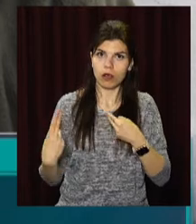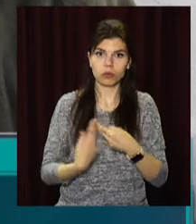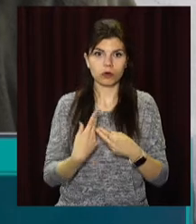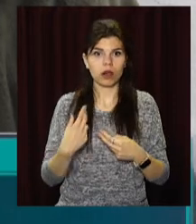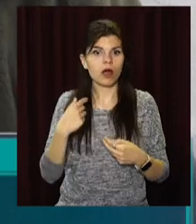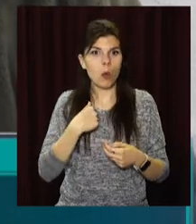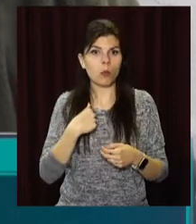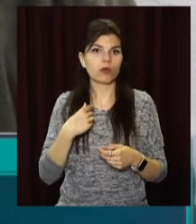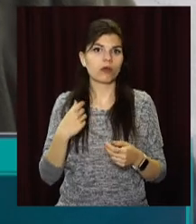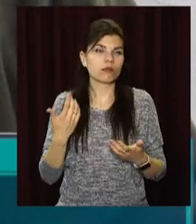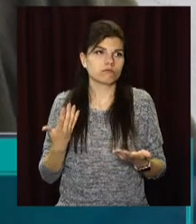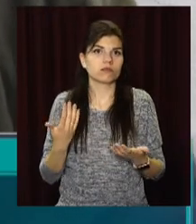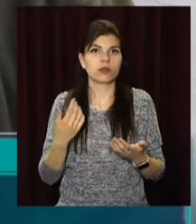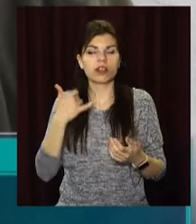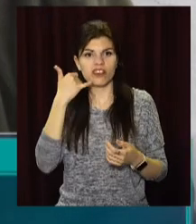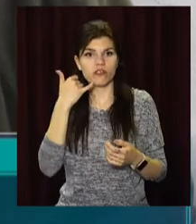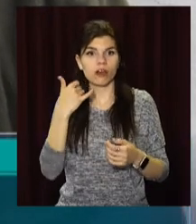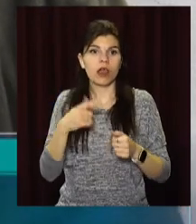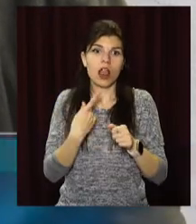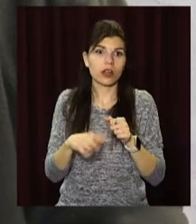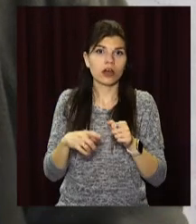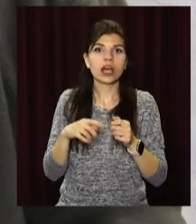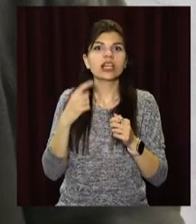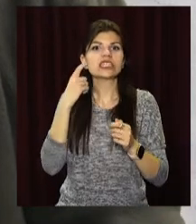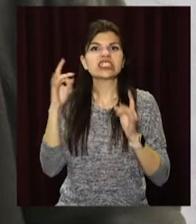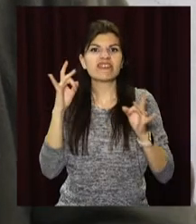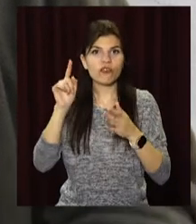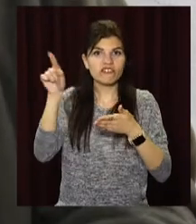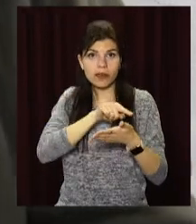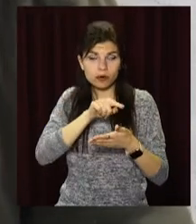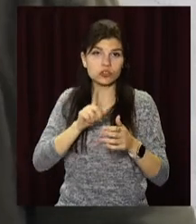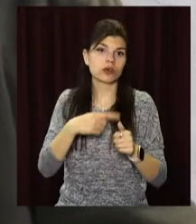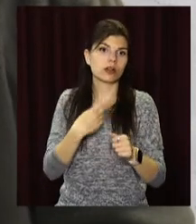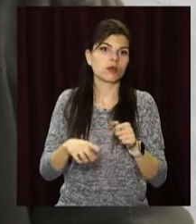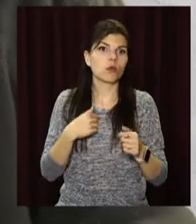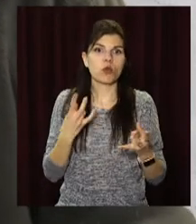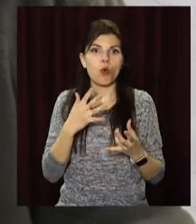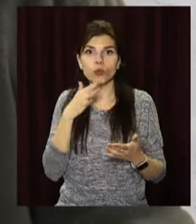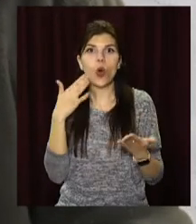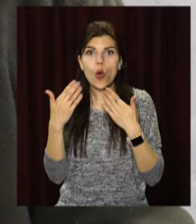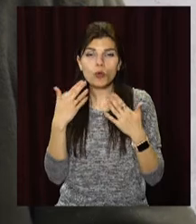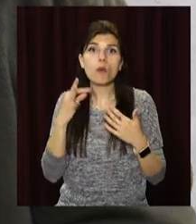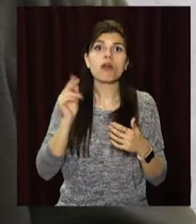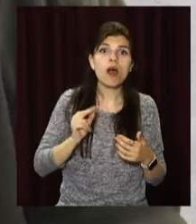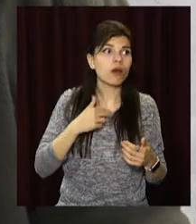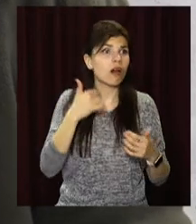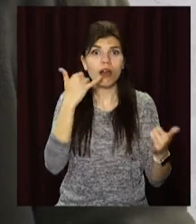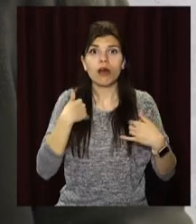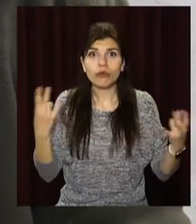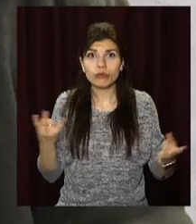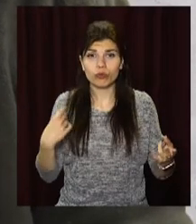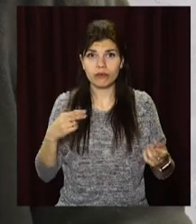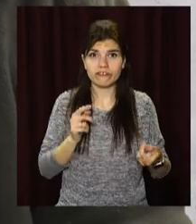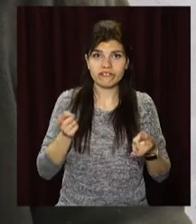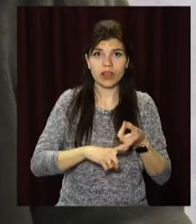мне приходится телефон либо держать на беззвучке, либо, то есть мне нужно много общаться по работе, мне нужно как бы